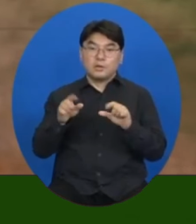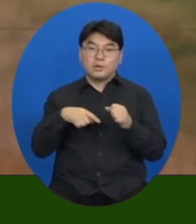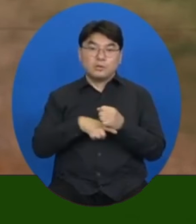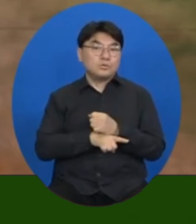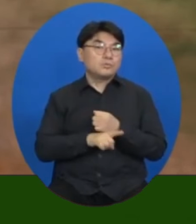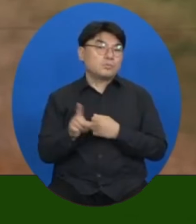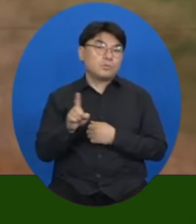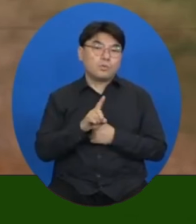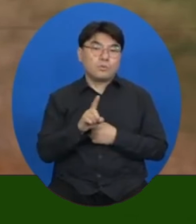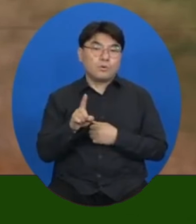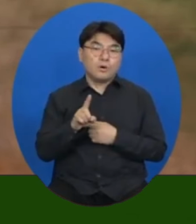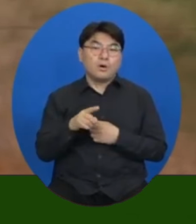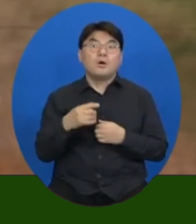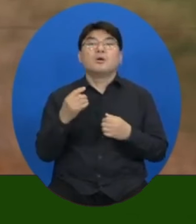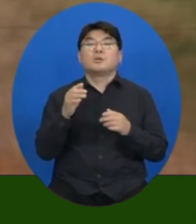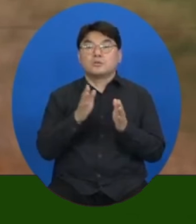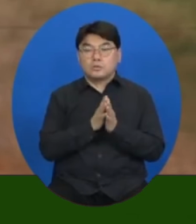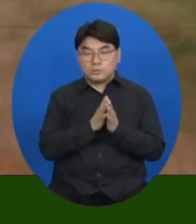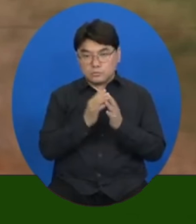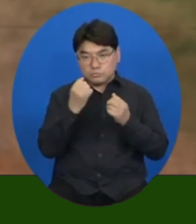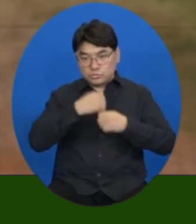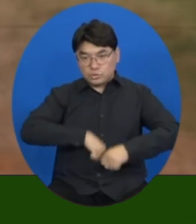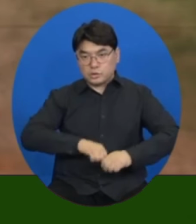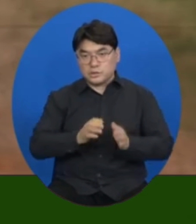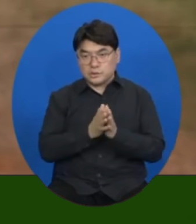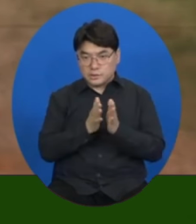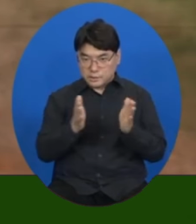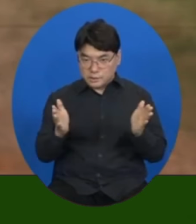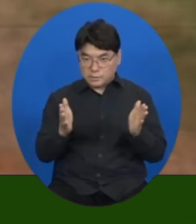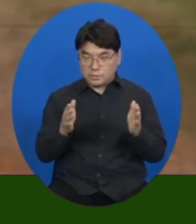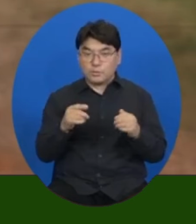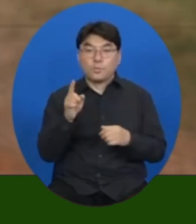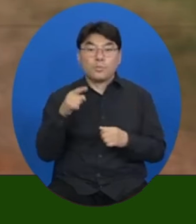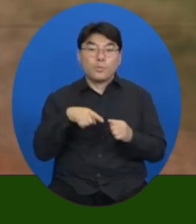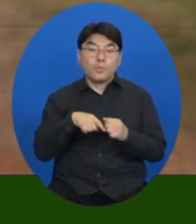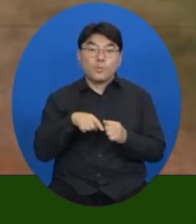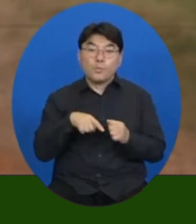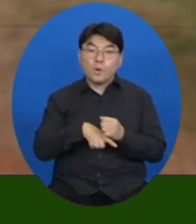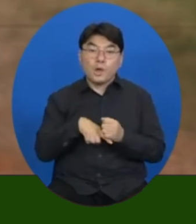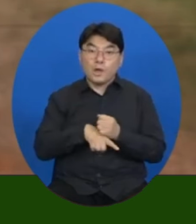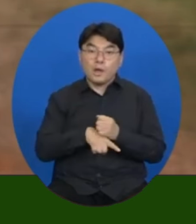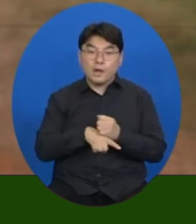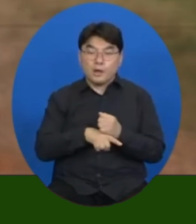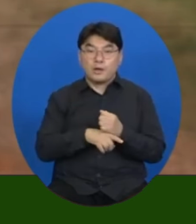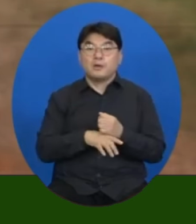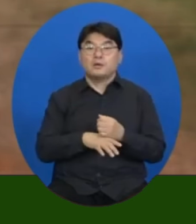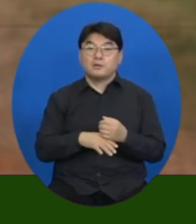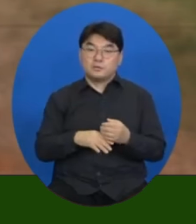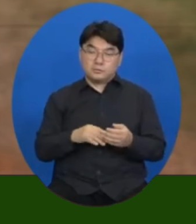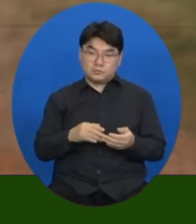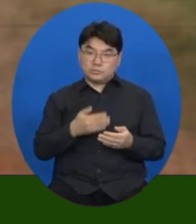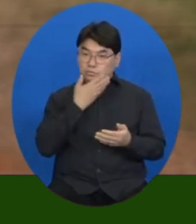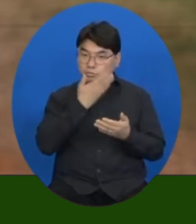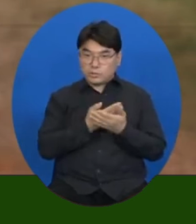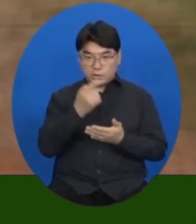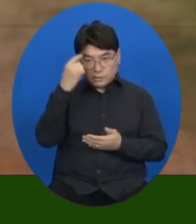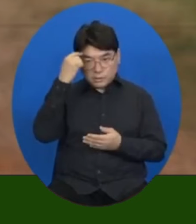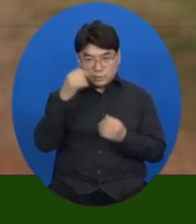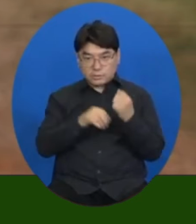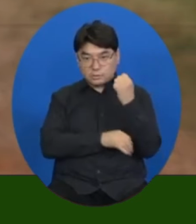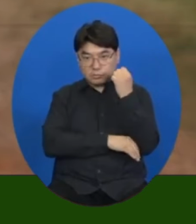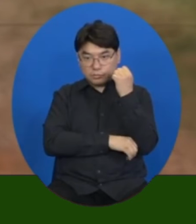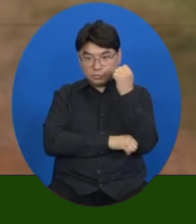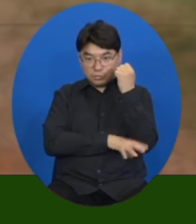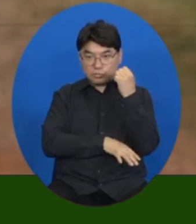무너지게 신아 왜 그것이 내 인생이 주추 돌이 있으니까 거기에 뒀으니까